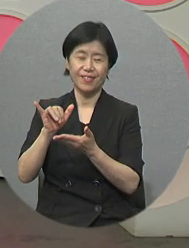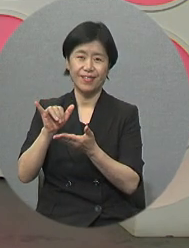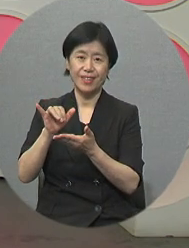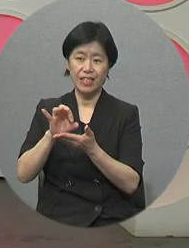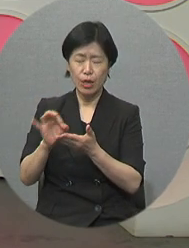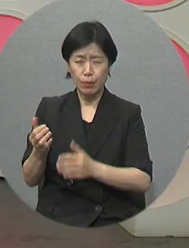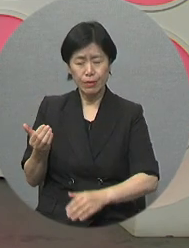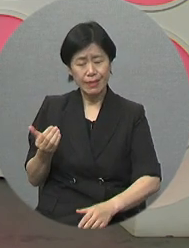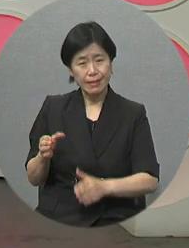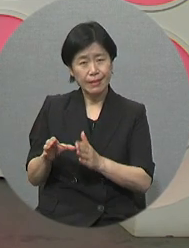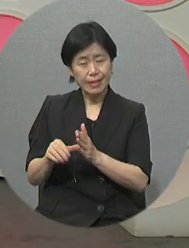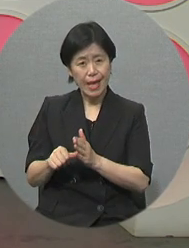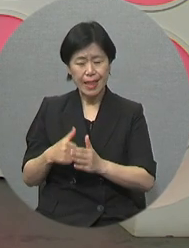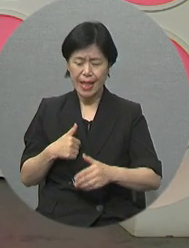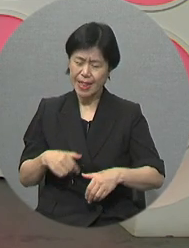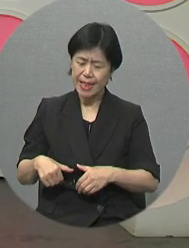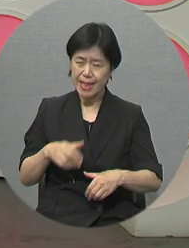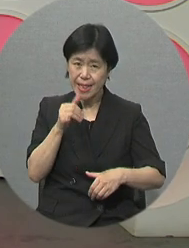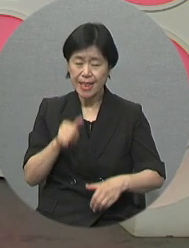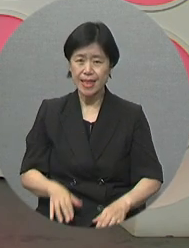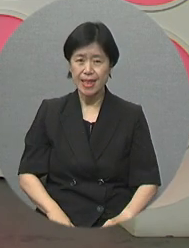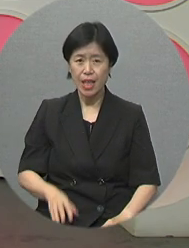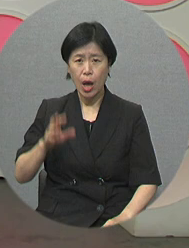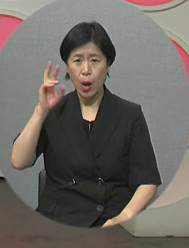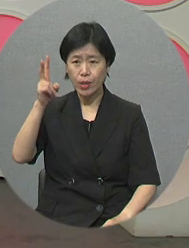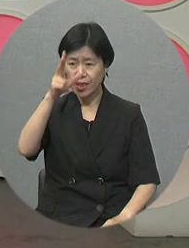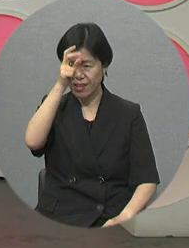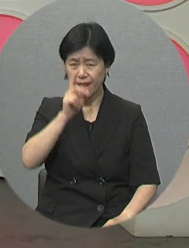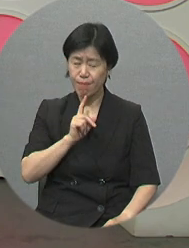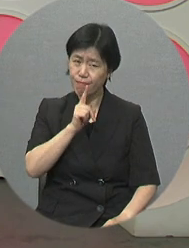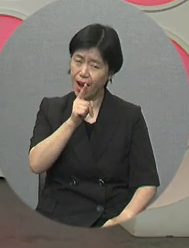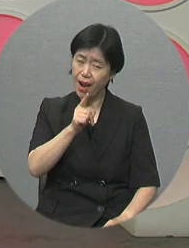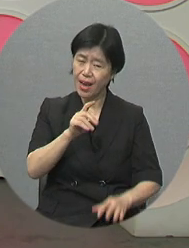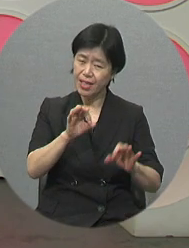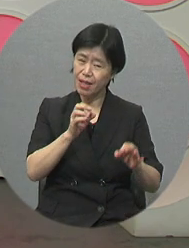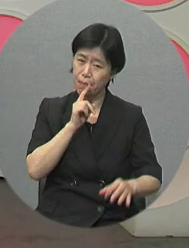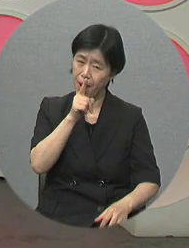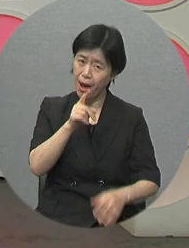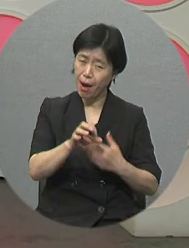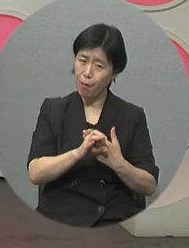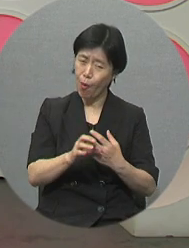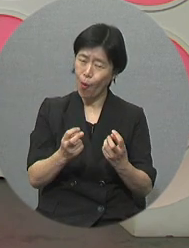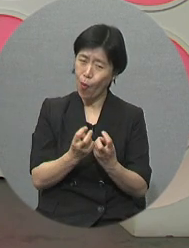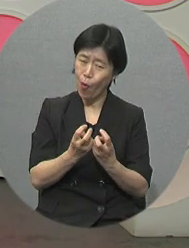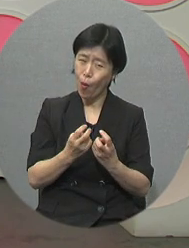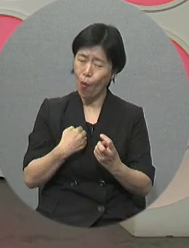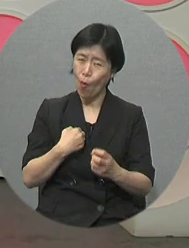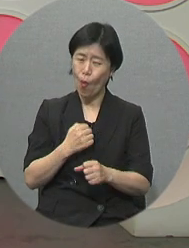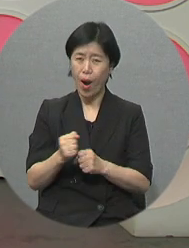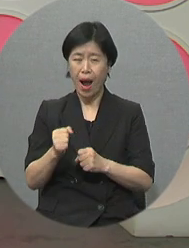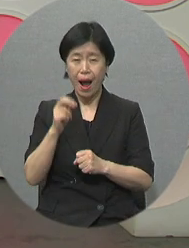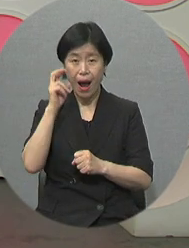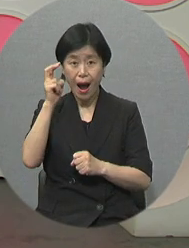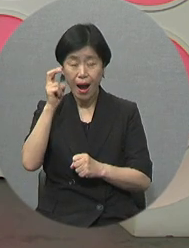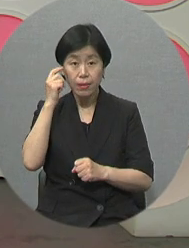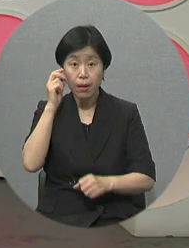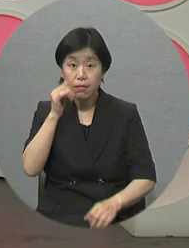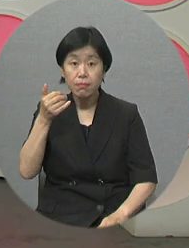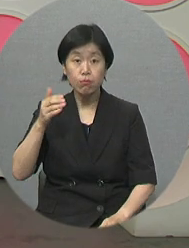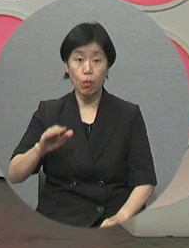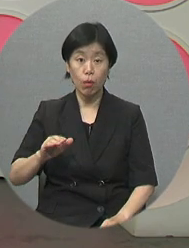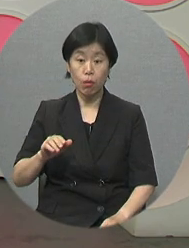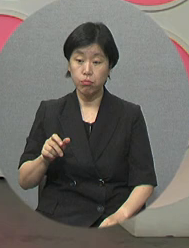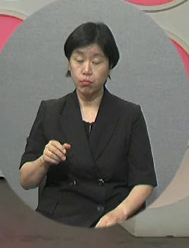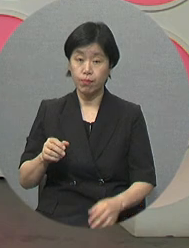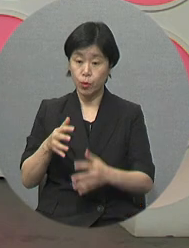망설였습니다. 아, 분실 신고를 했으면 어쩌지? 다른 이름으로 사인을 할까? 그것도 잠시